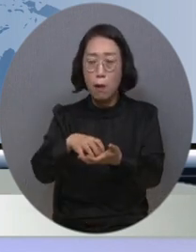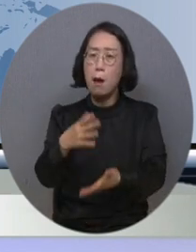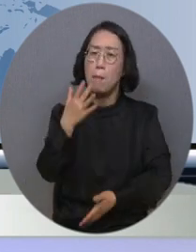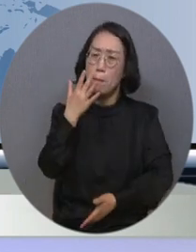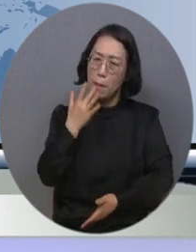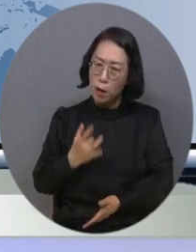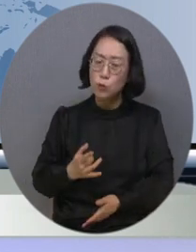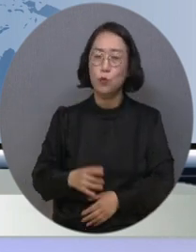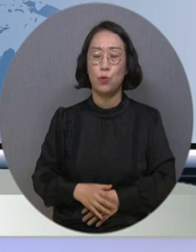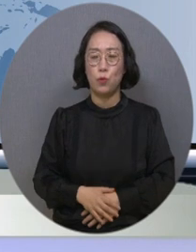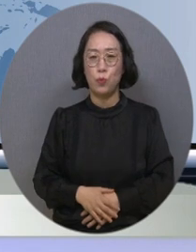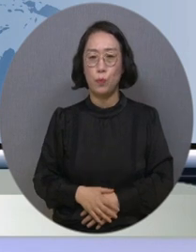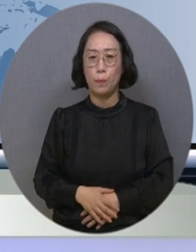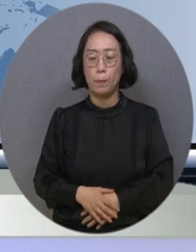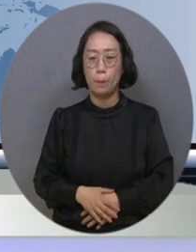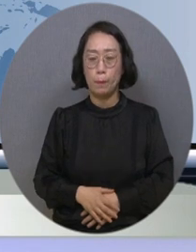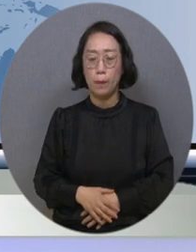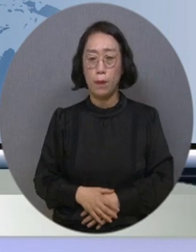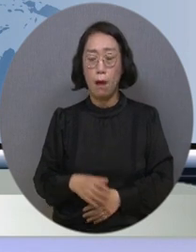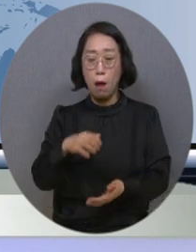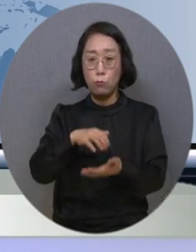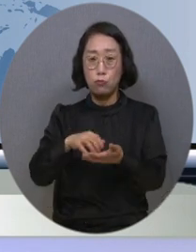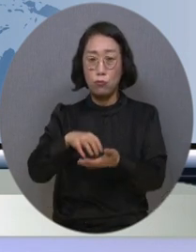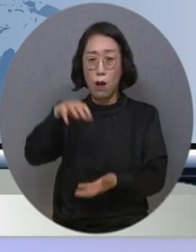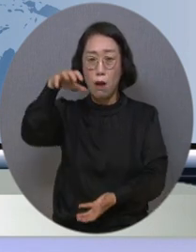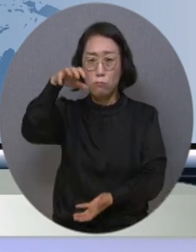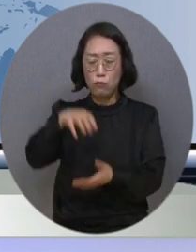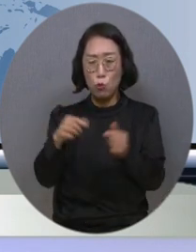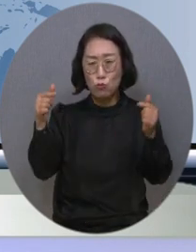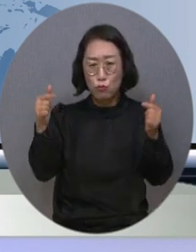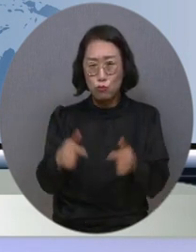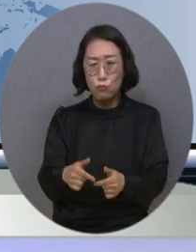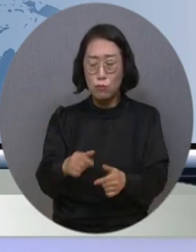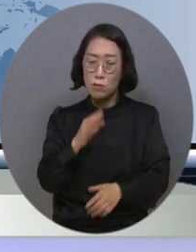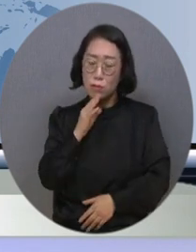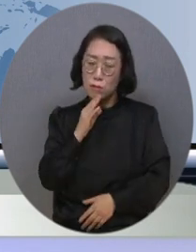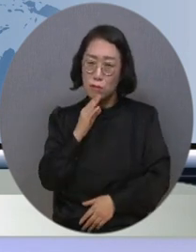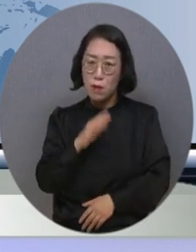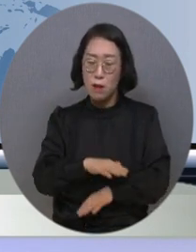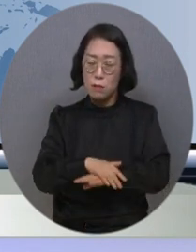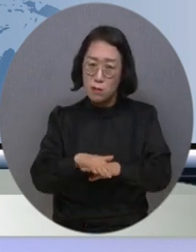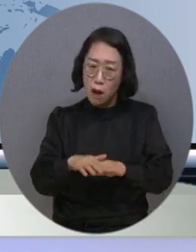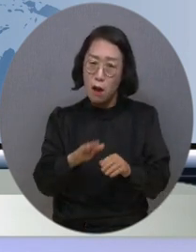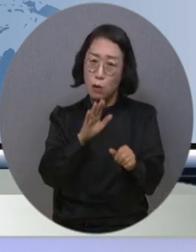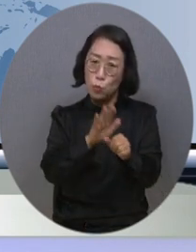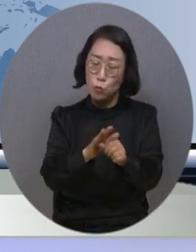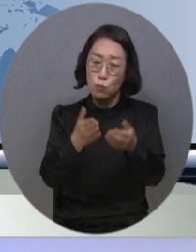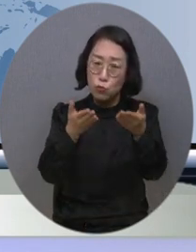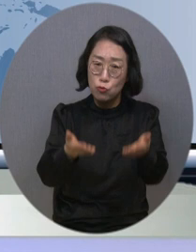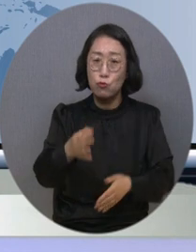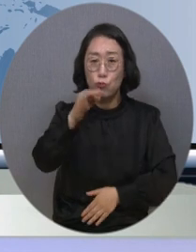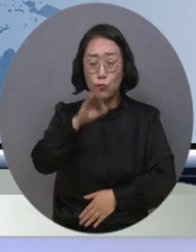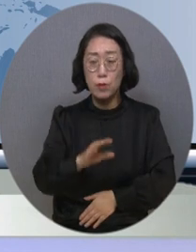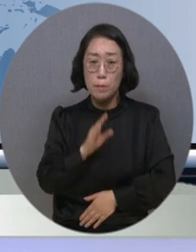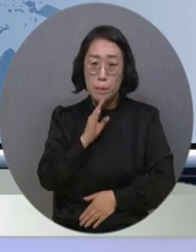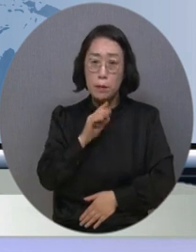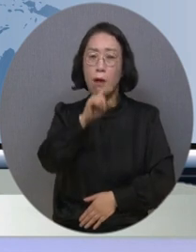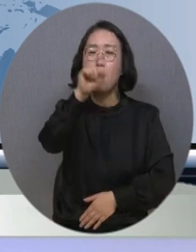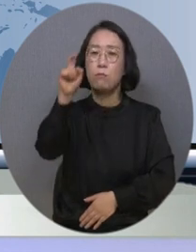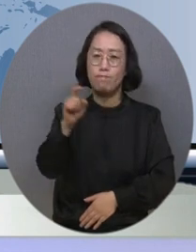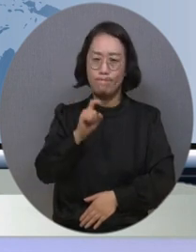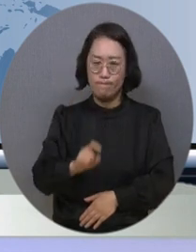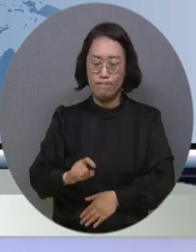왔기 때문입니다. 축소된 통계로 이뤄진 고독사 예방에 관한 대책들이 과연 실질적인 도움이 될까요?